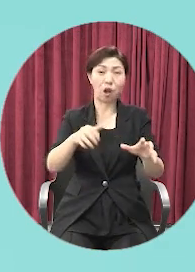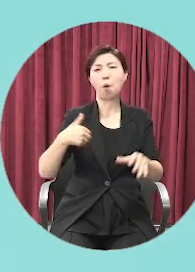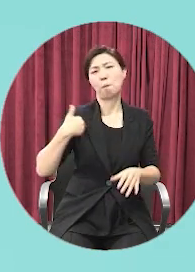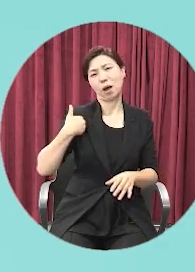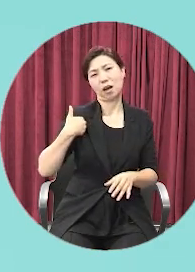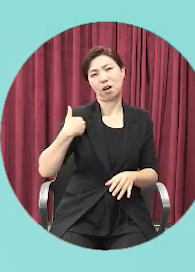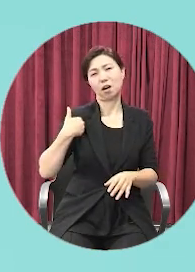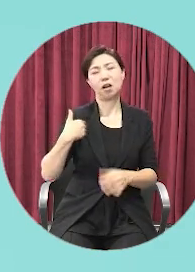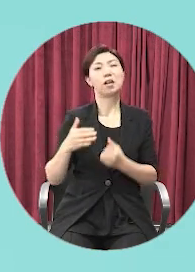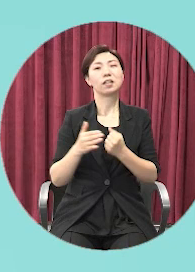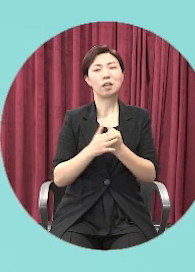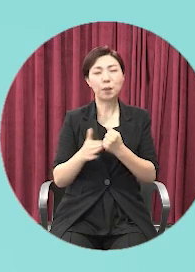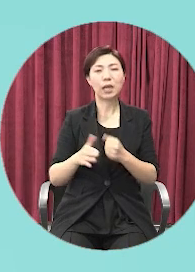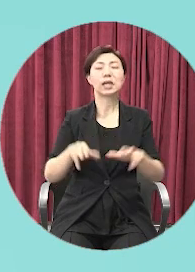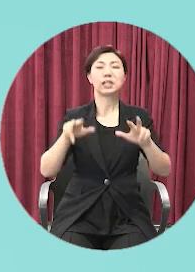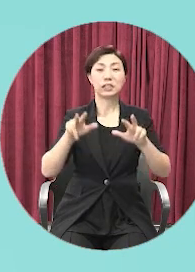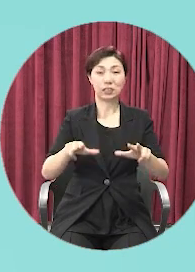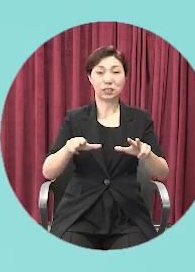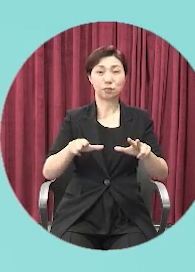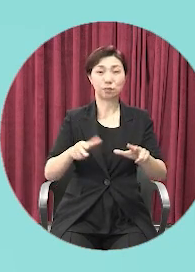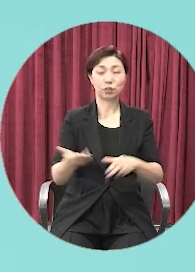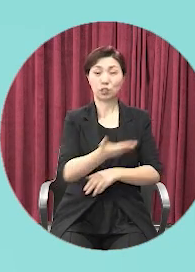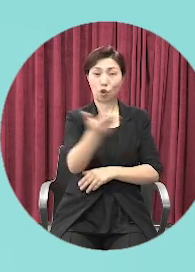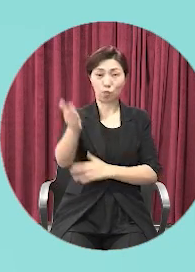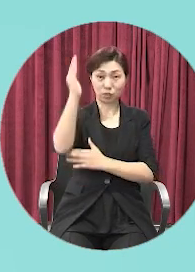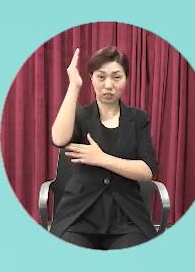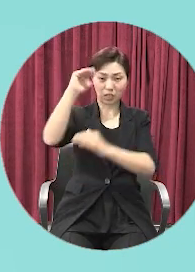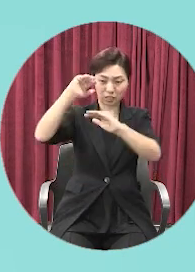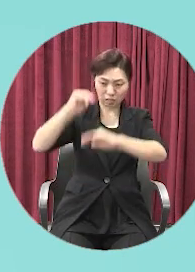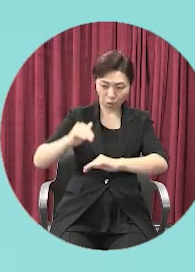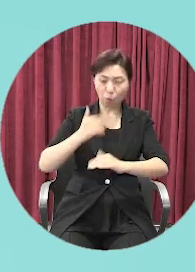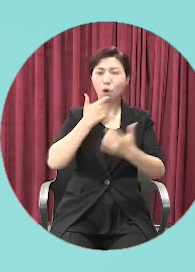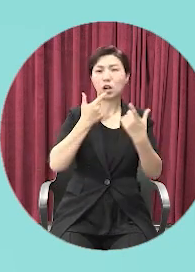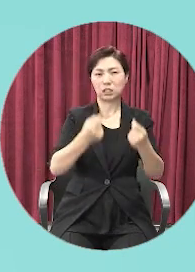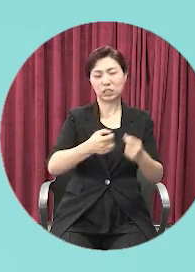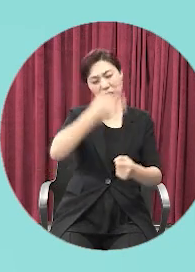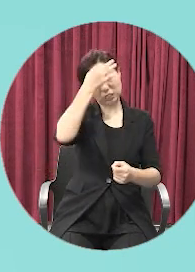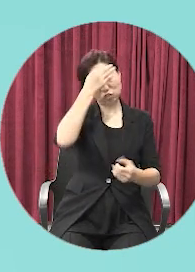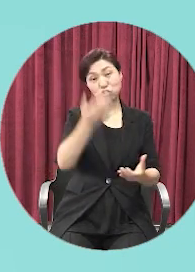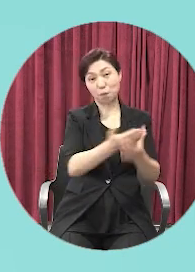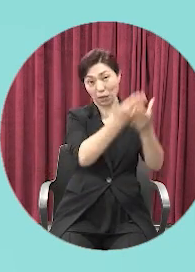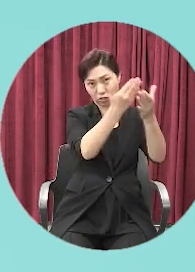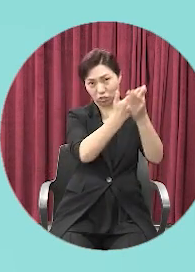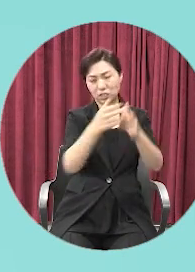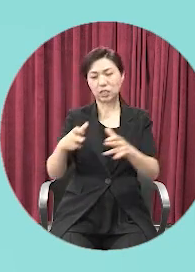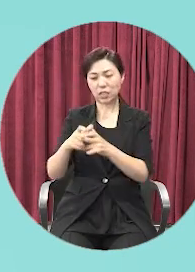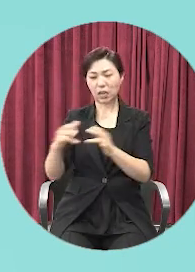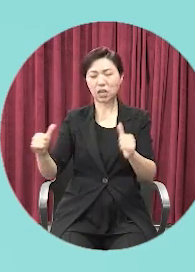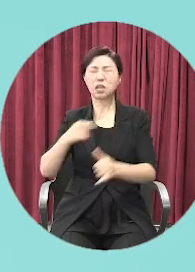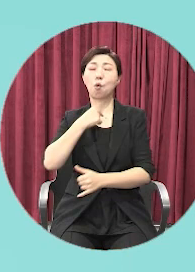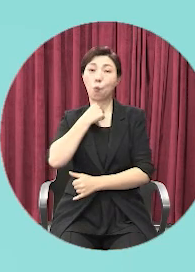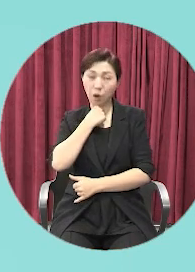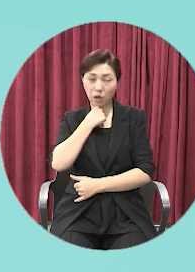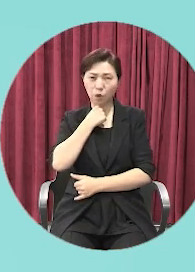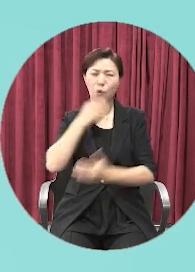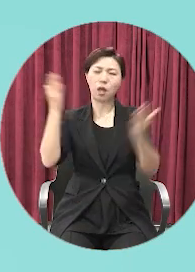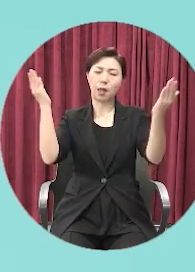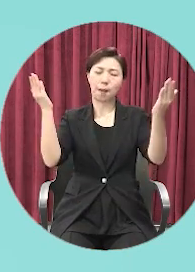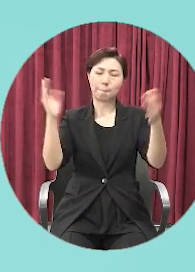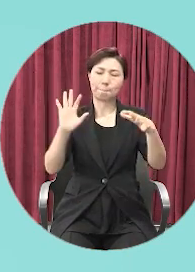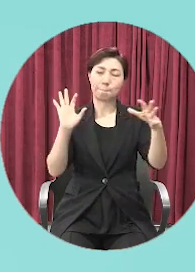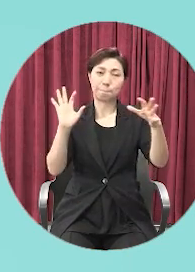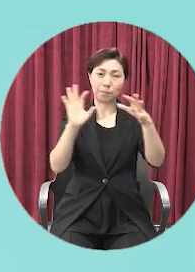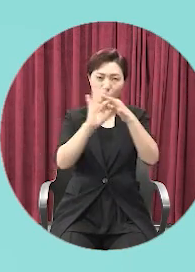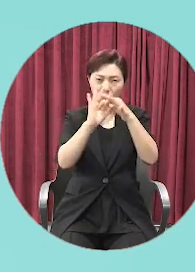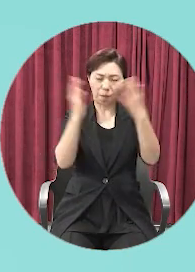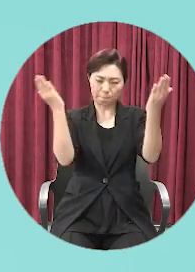지금 말씀을 주셨던 여러 가지 어떤 기술의 진보가 장애인의 어떤 수요하고 잘 맞아떨어지는 그런